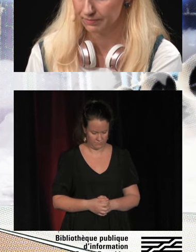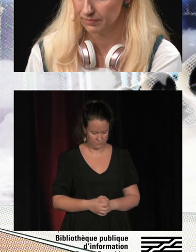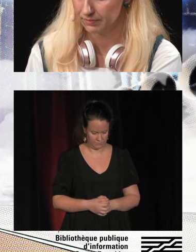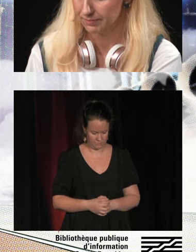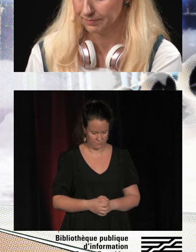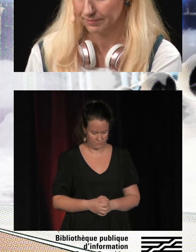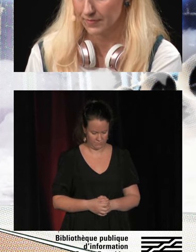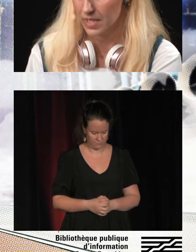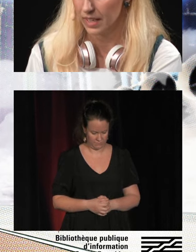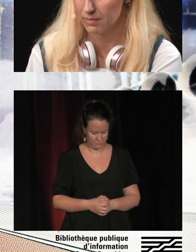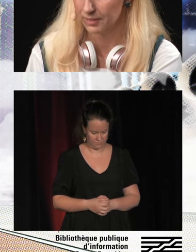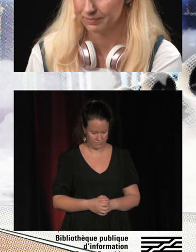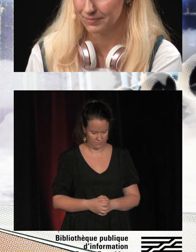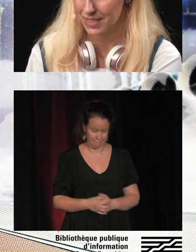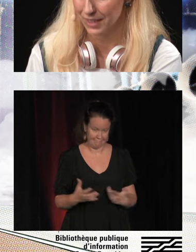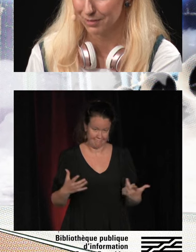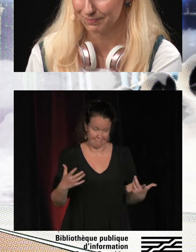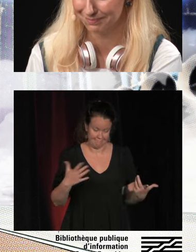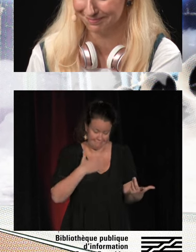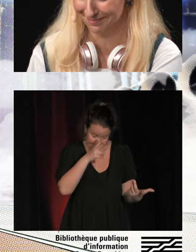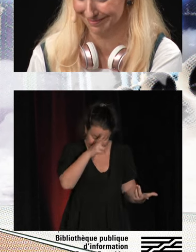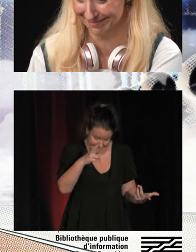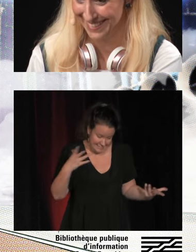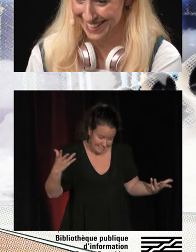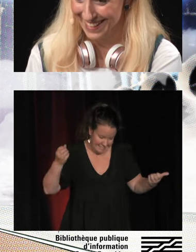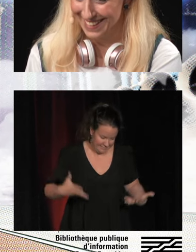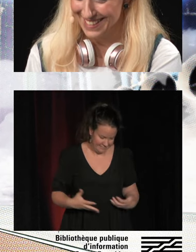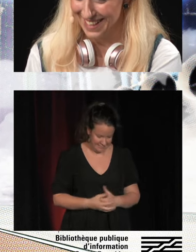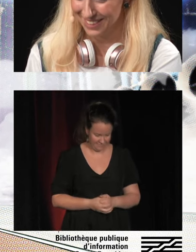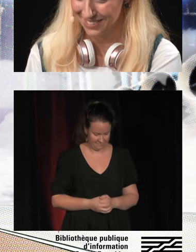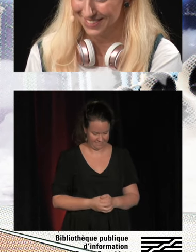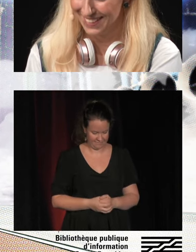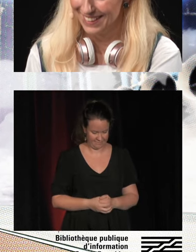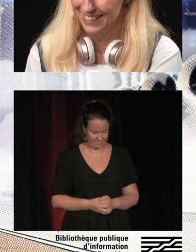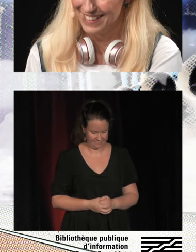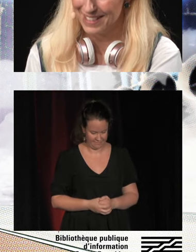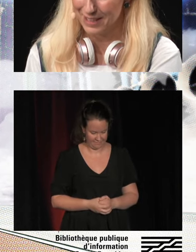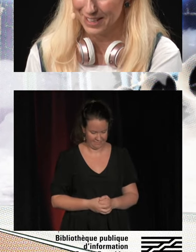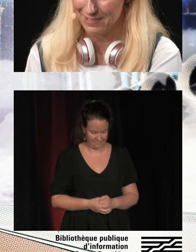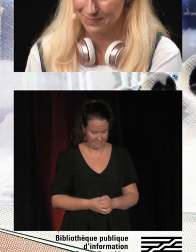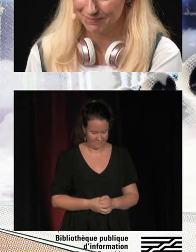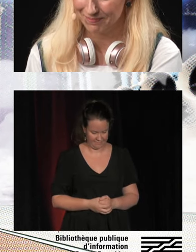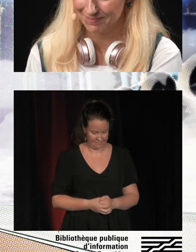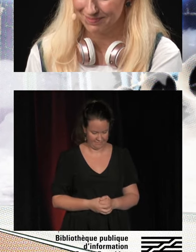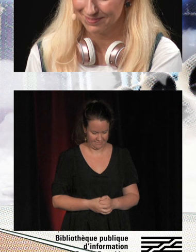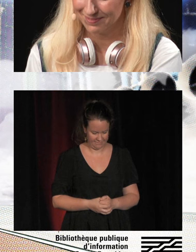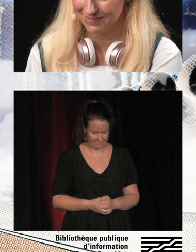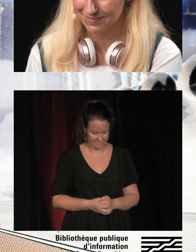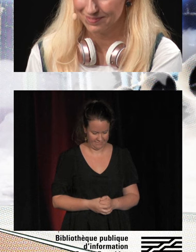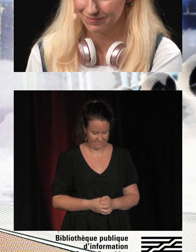intelligente. Ça arrive, hein. Ça arrive. Ça arrive. C'est pas grave. De